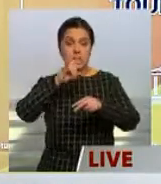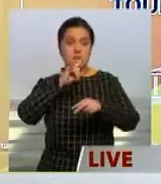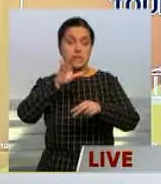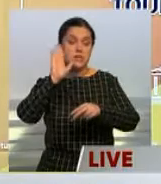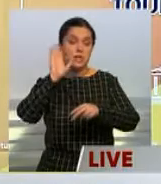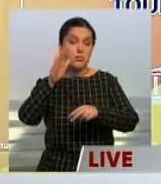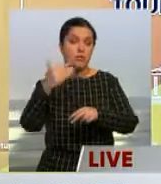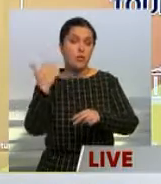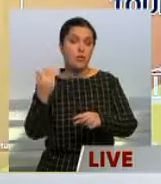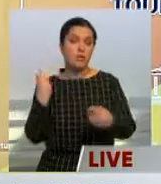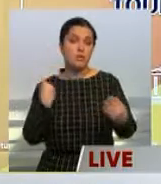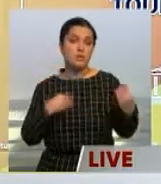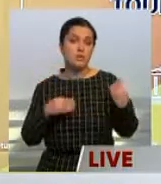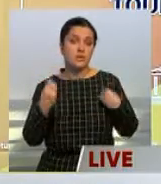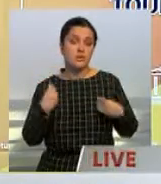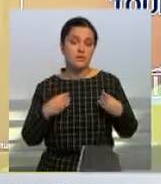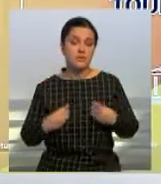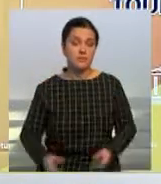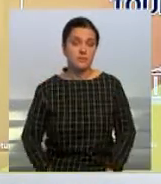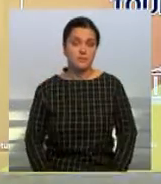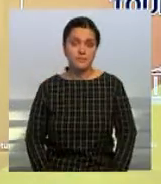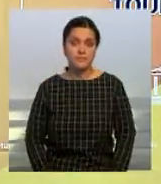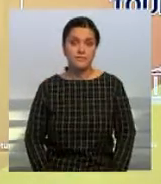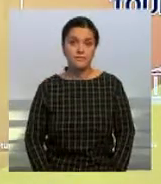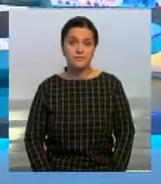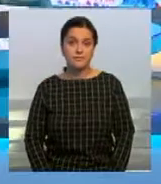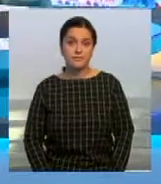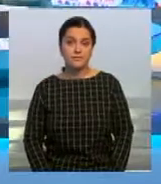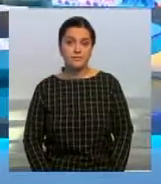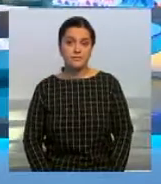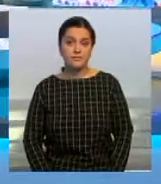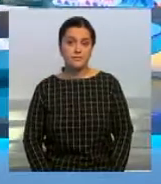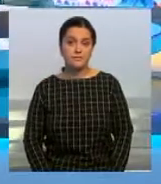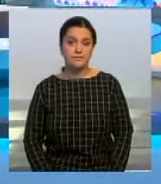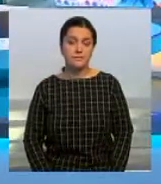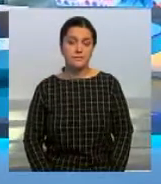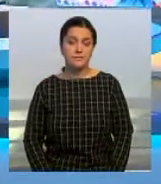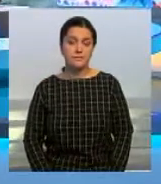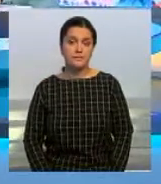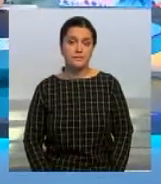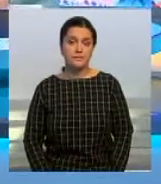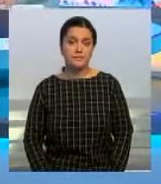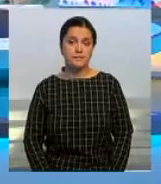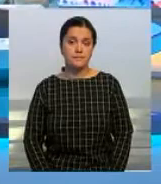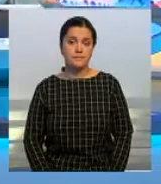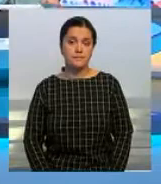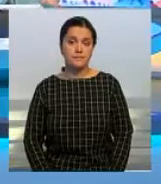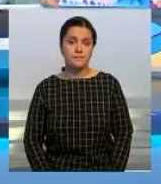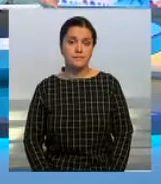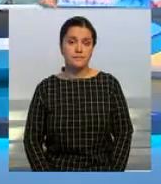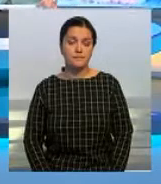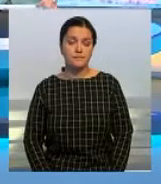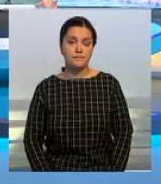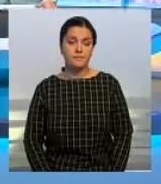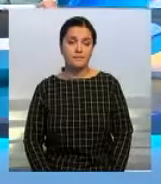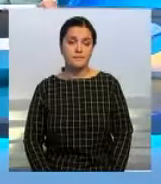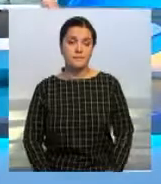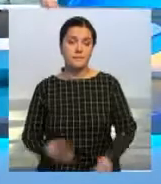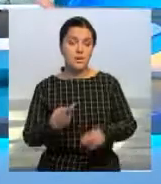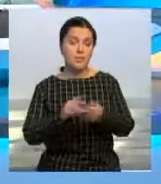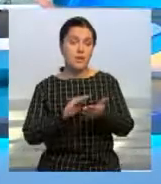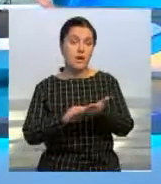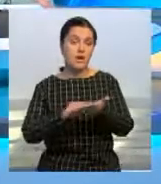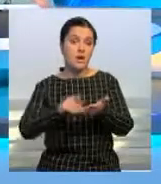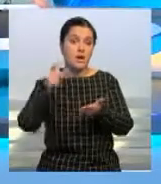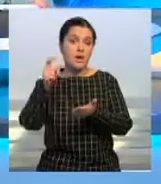«Тараз Fashion Day». Динара, слово вам. Спасибо, Анастасия. Это была наш корреспондент